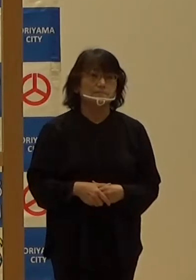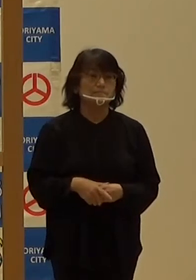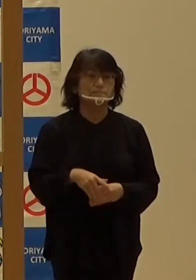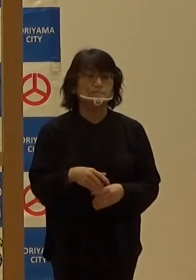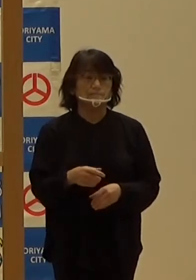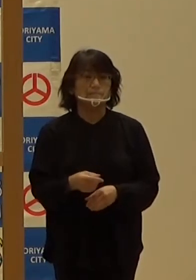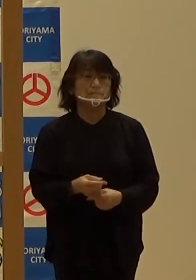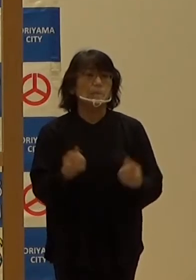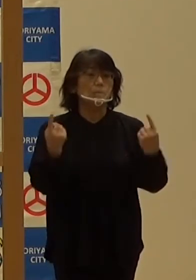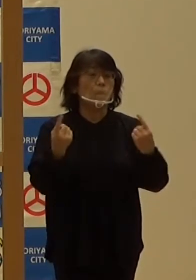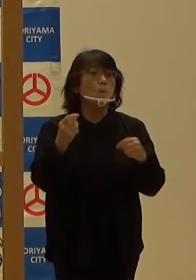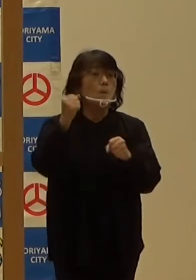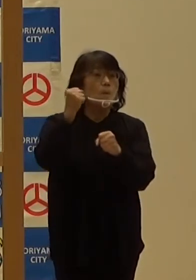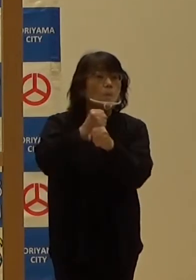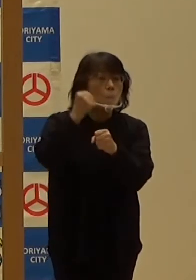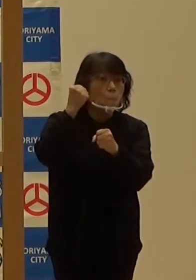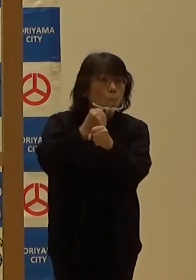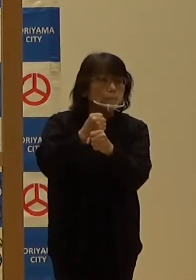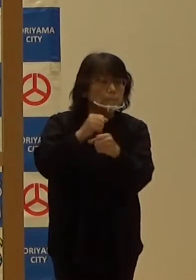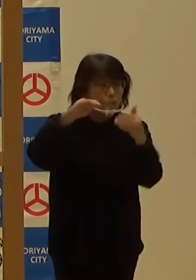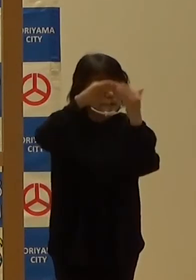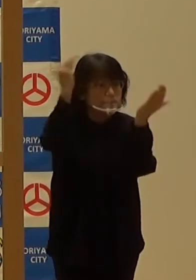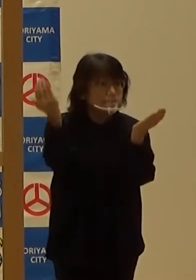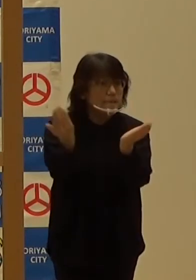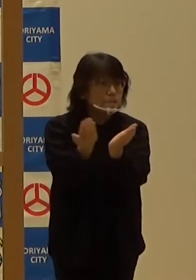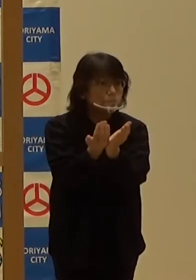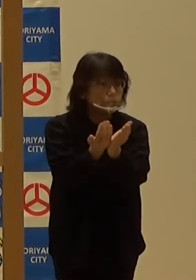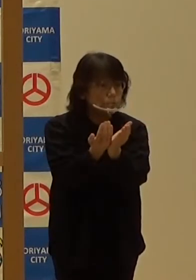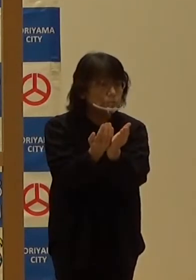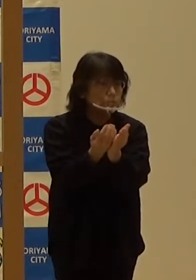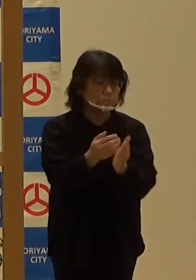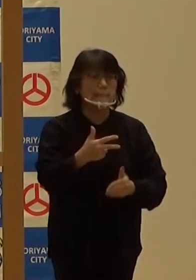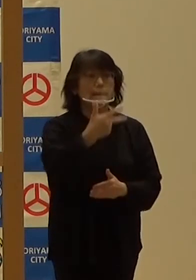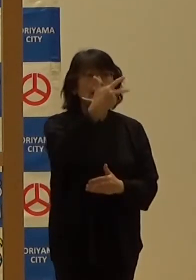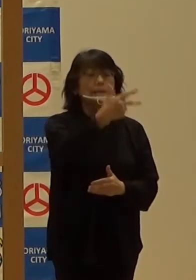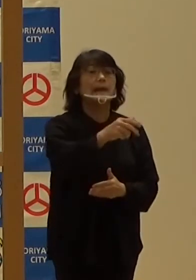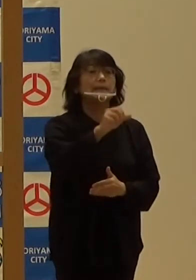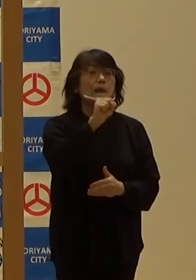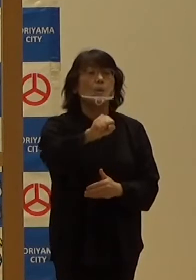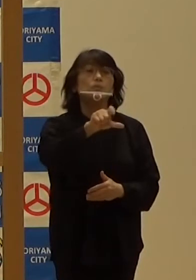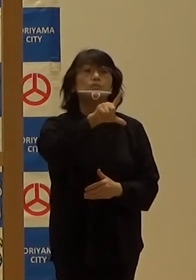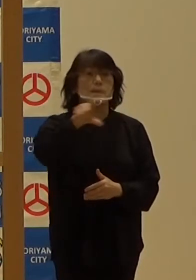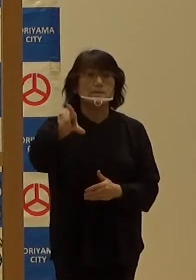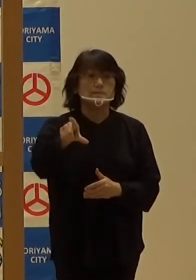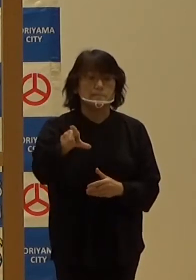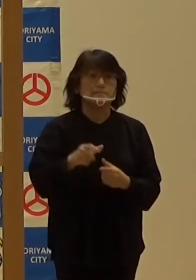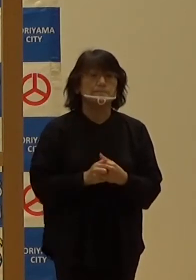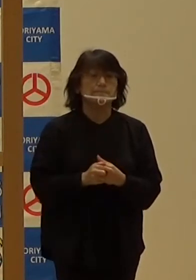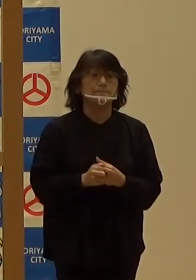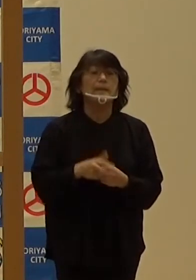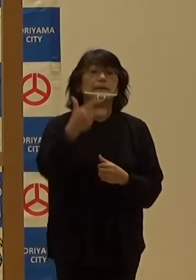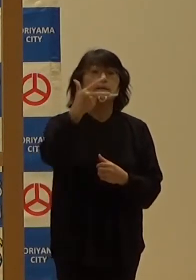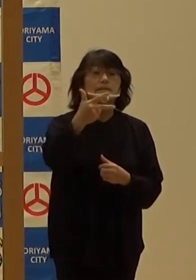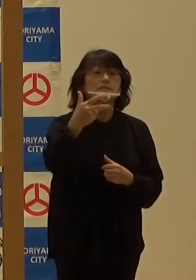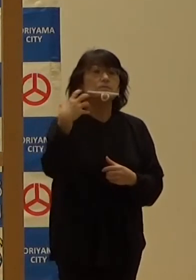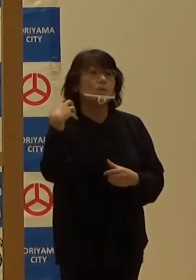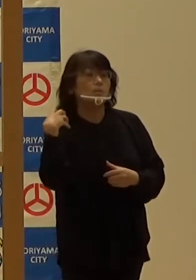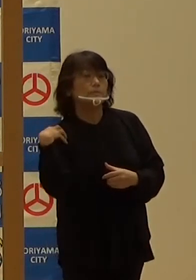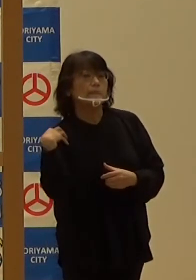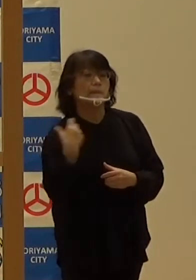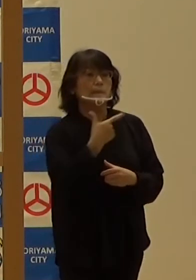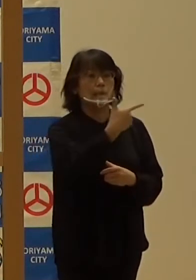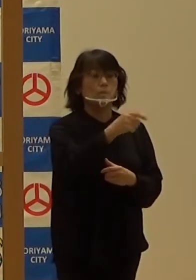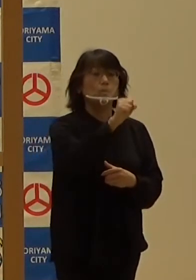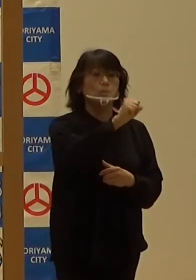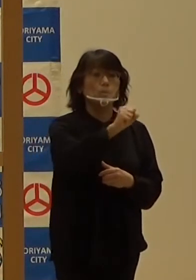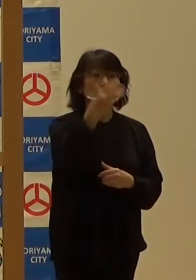のは、全部で約7億円 で市の負担分は約6億